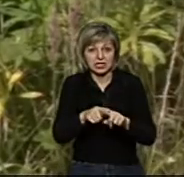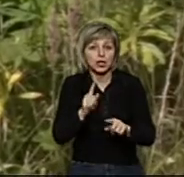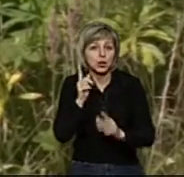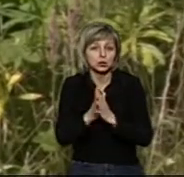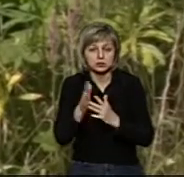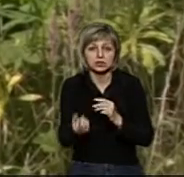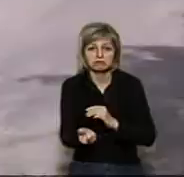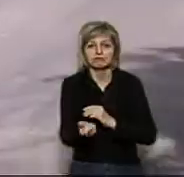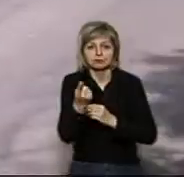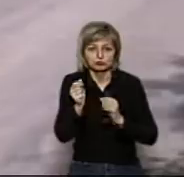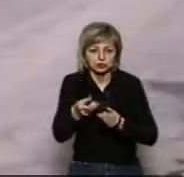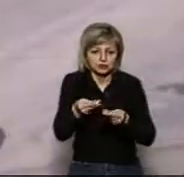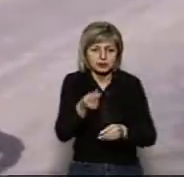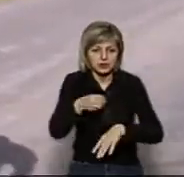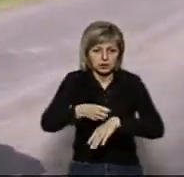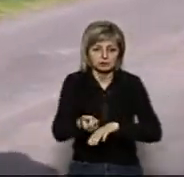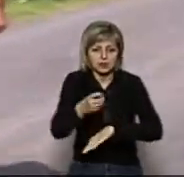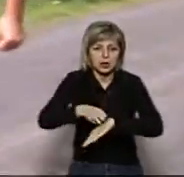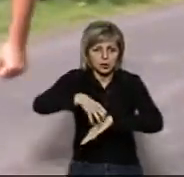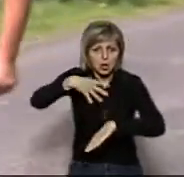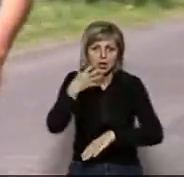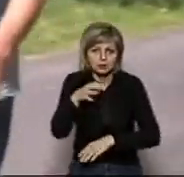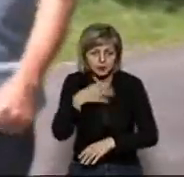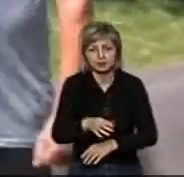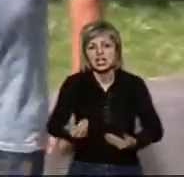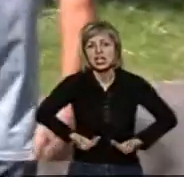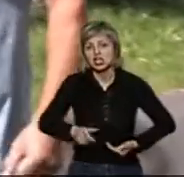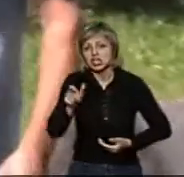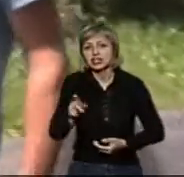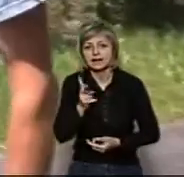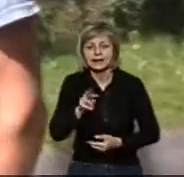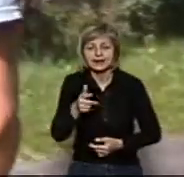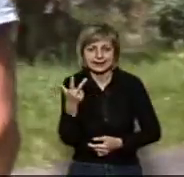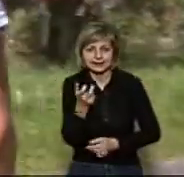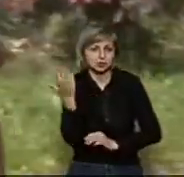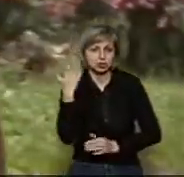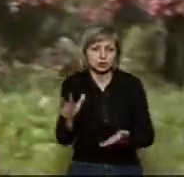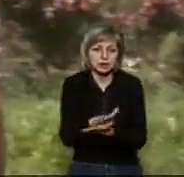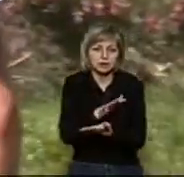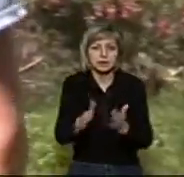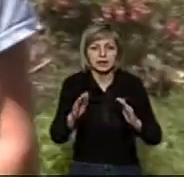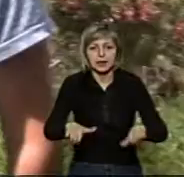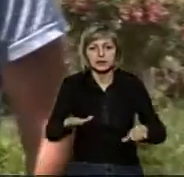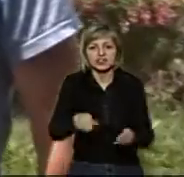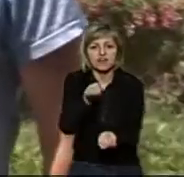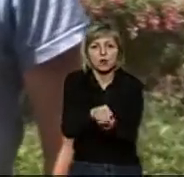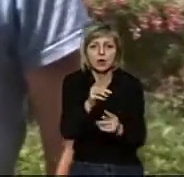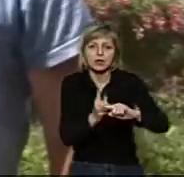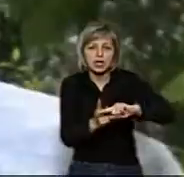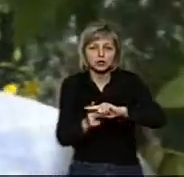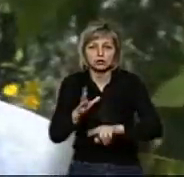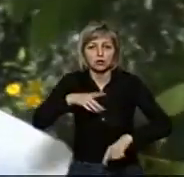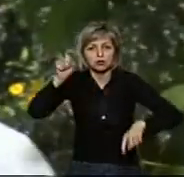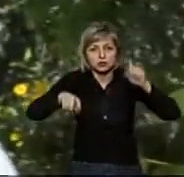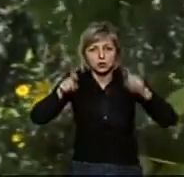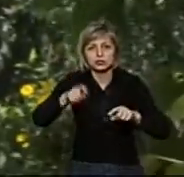спричиняє опіки. Житель Княгининка Василь Куцик розповідає, 3 тижні тому прибирав на місцевому кладовищі. Йшов дощ,